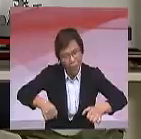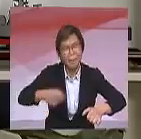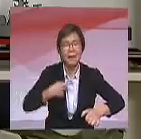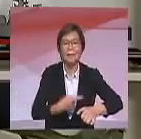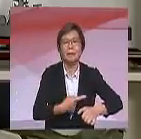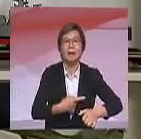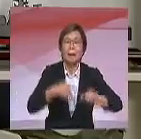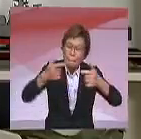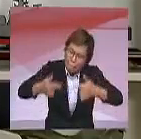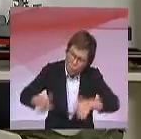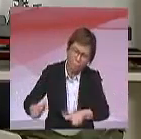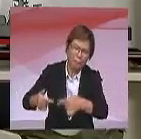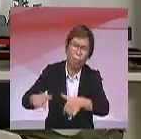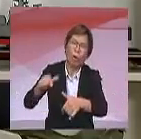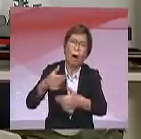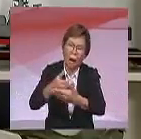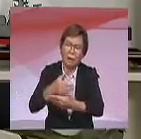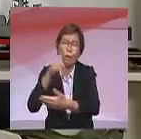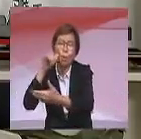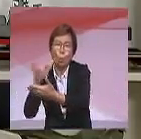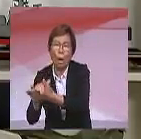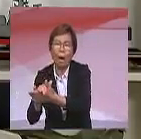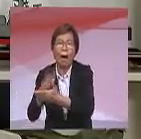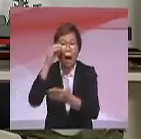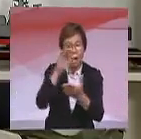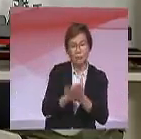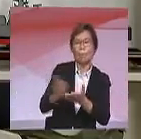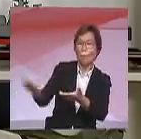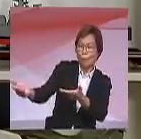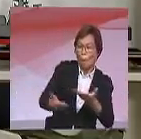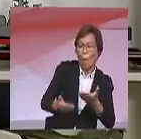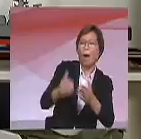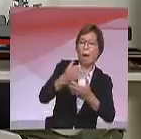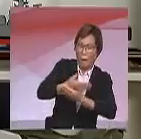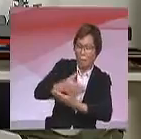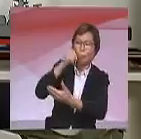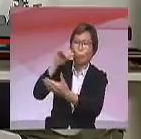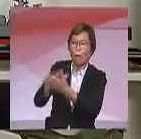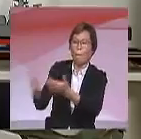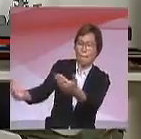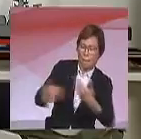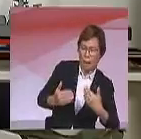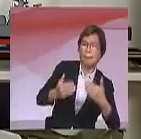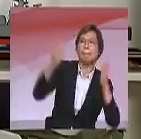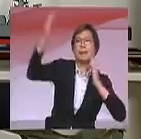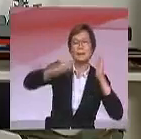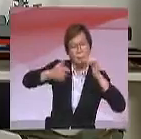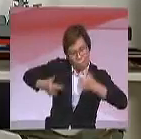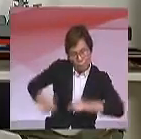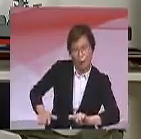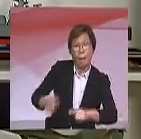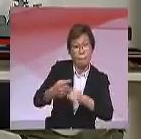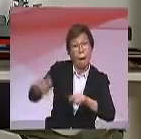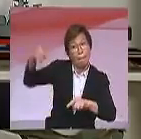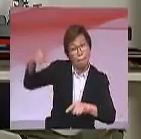kita, mereka dibenarkan untuk membawa pulang anak dan isteri mereka ke Malaysia.